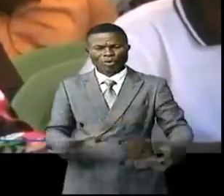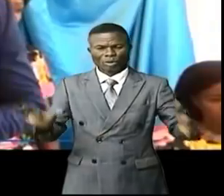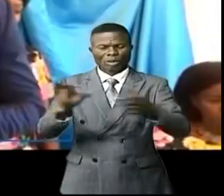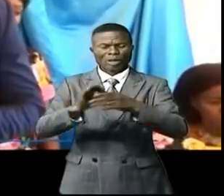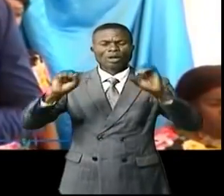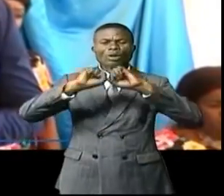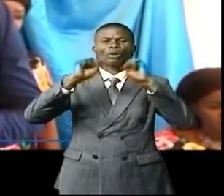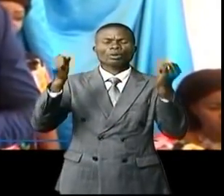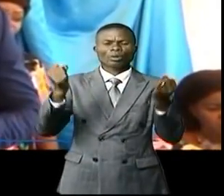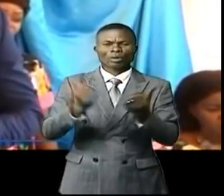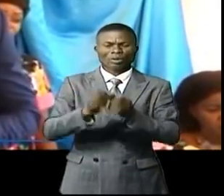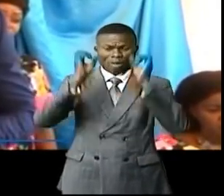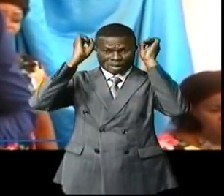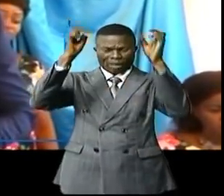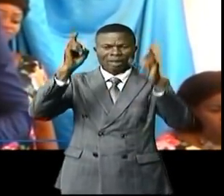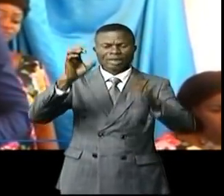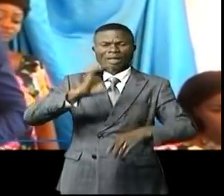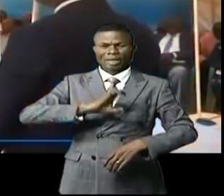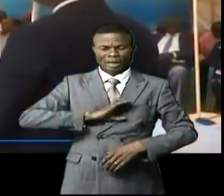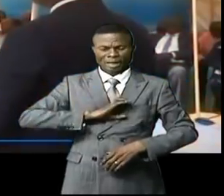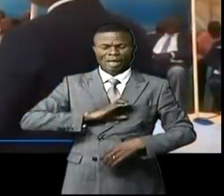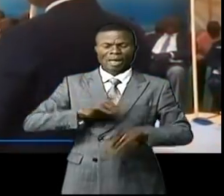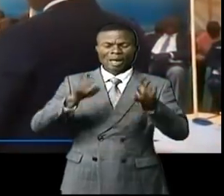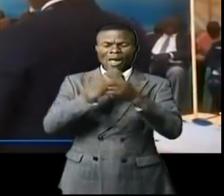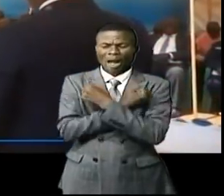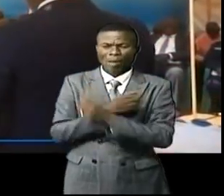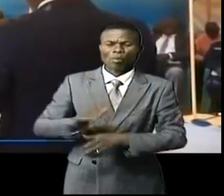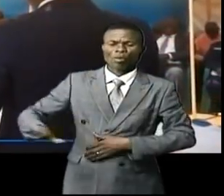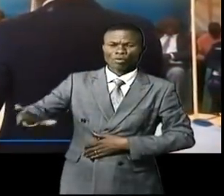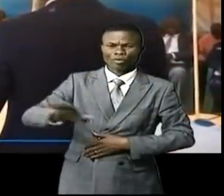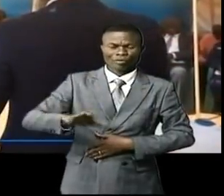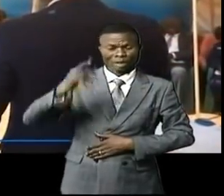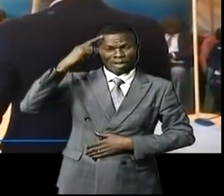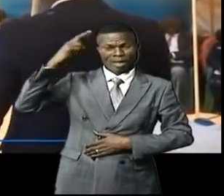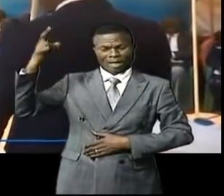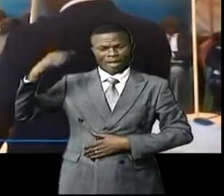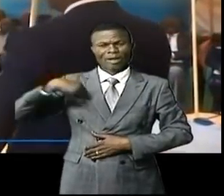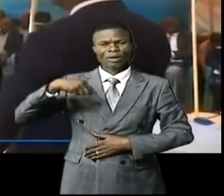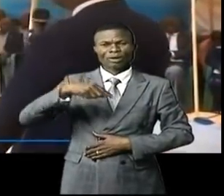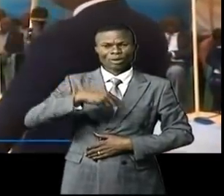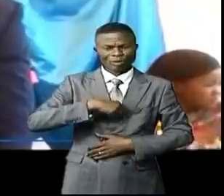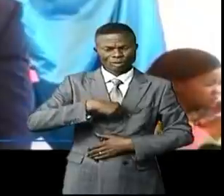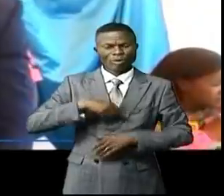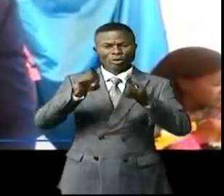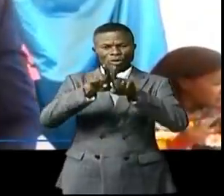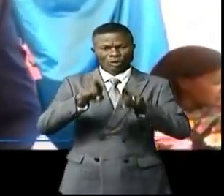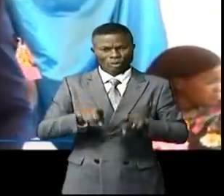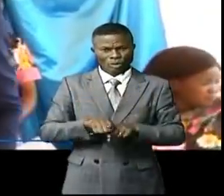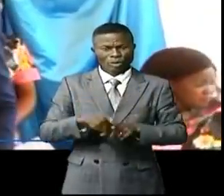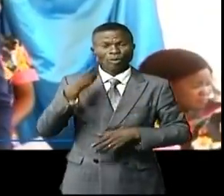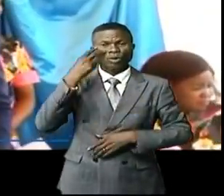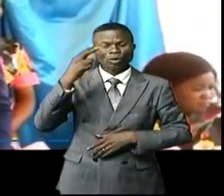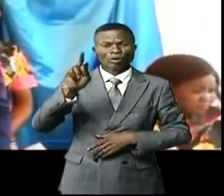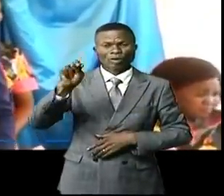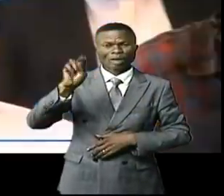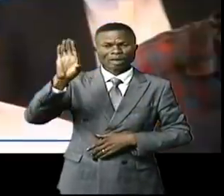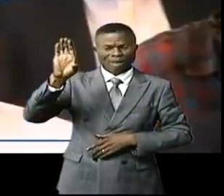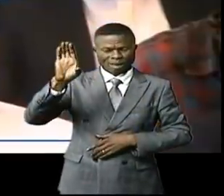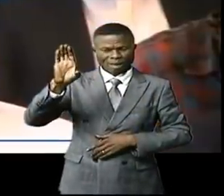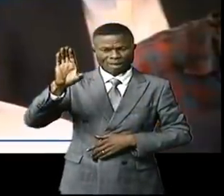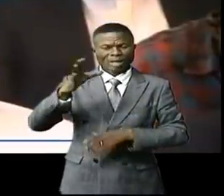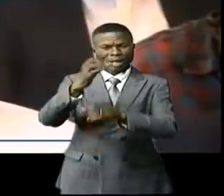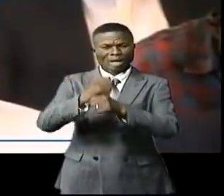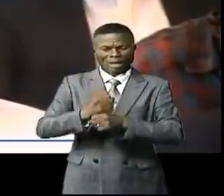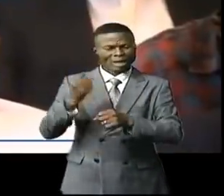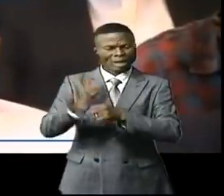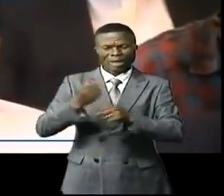sociale, l'éducation civique et patriotique. Notre rêve, c'est aussi de voir la RTNC être dotée de tous les